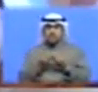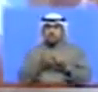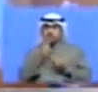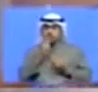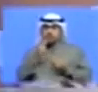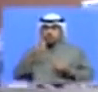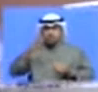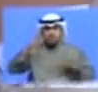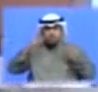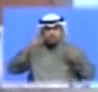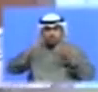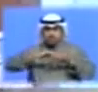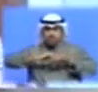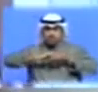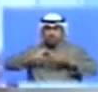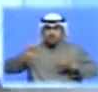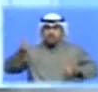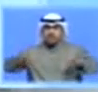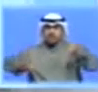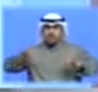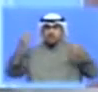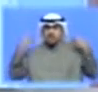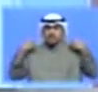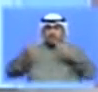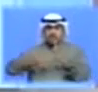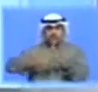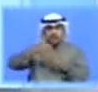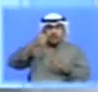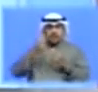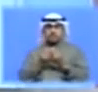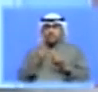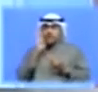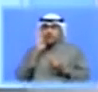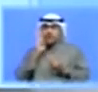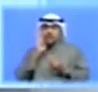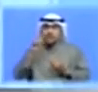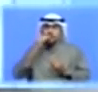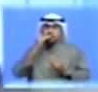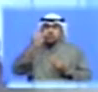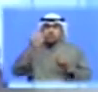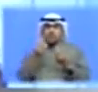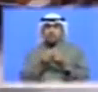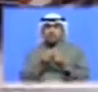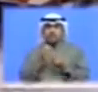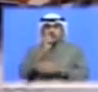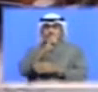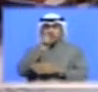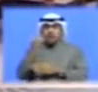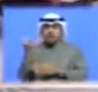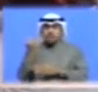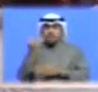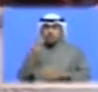بجهود الاتحاد الدولي للسيارات في نشر هذه الرياضة بين الشباب وحثهم على ممارستها وفق قواعد الأمن